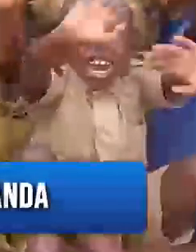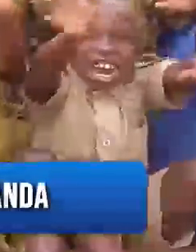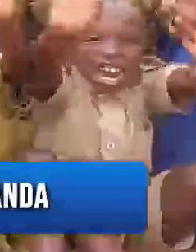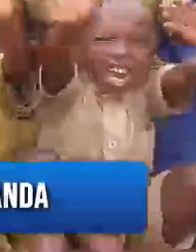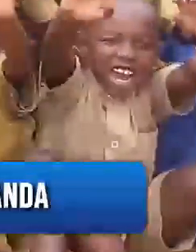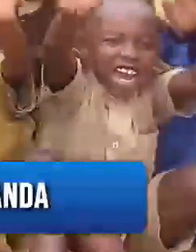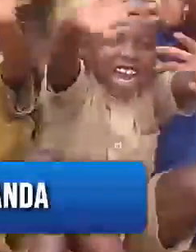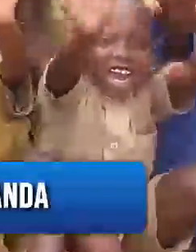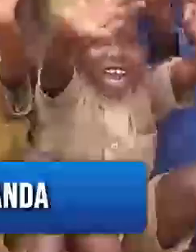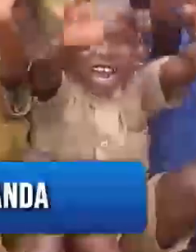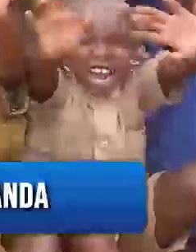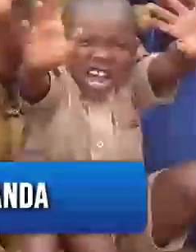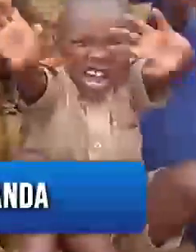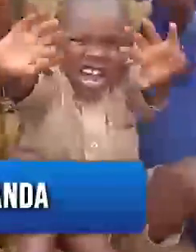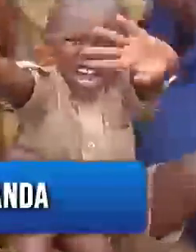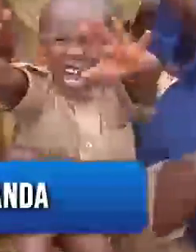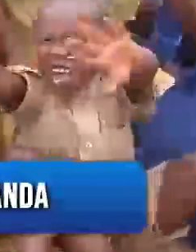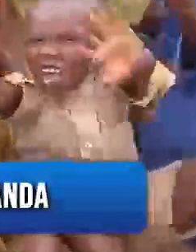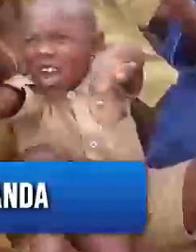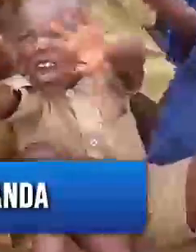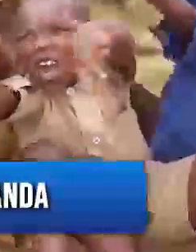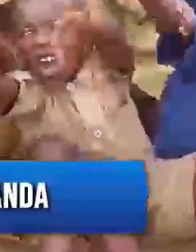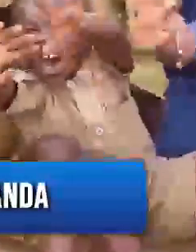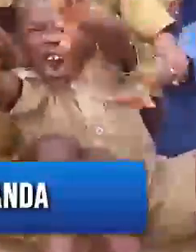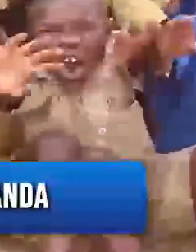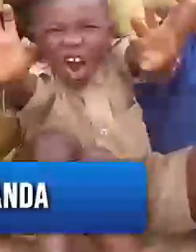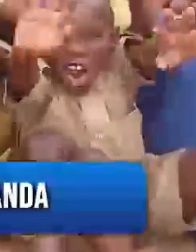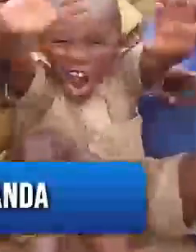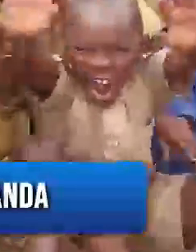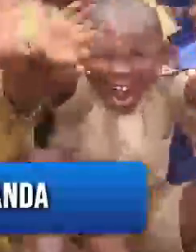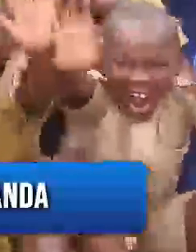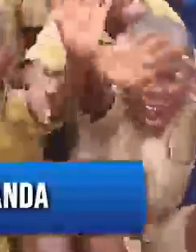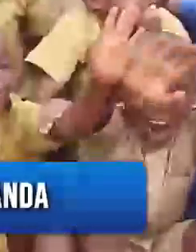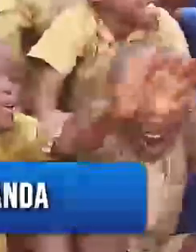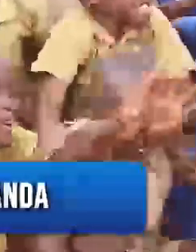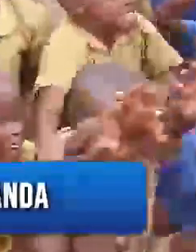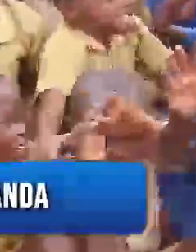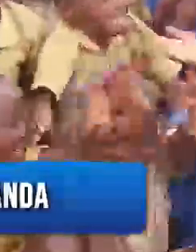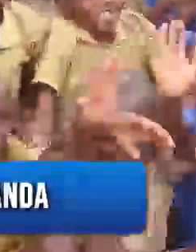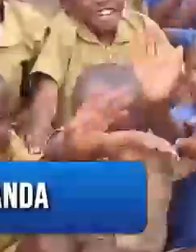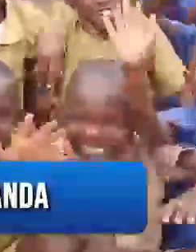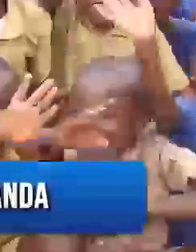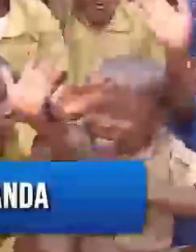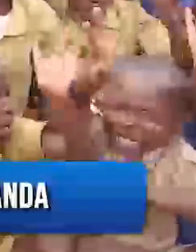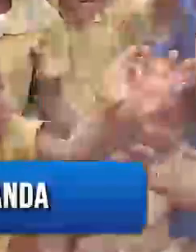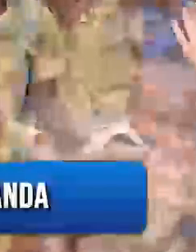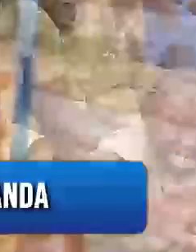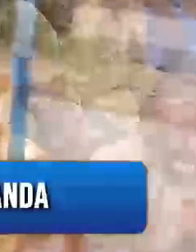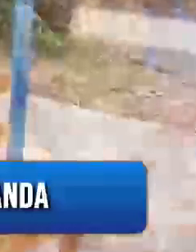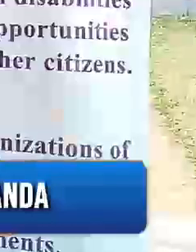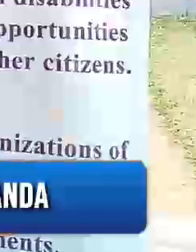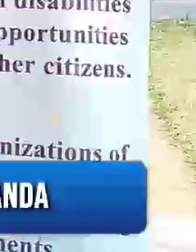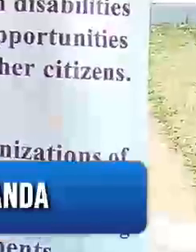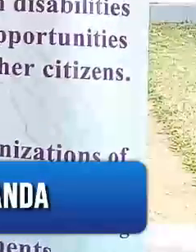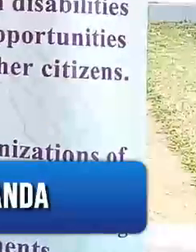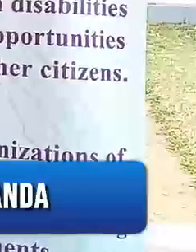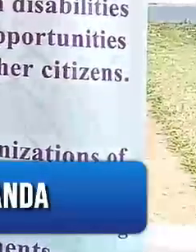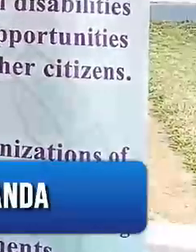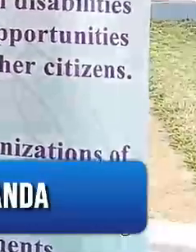byakagombye. Abarezi bagikeneye amakuru, bagikeneye amahugurwa, ndetse n'abandi